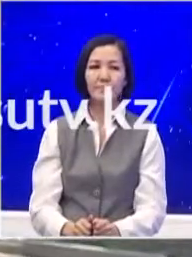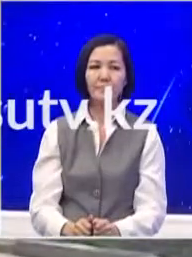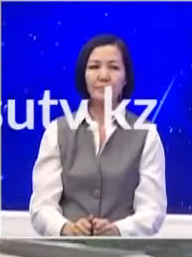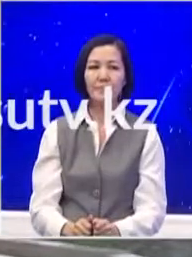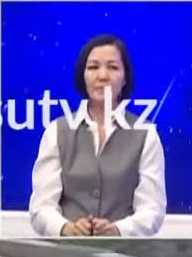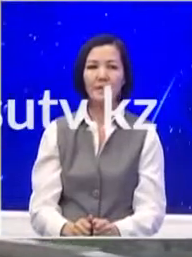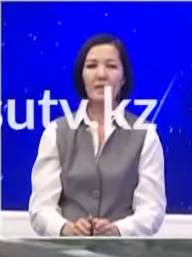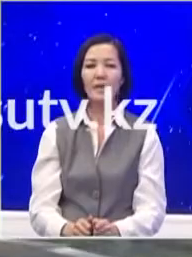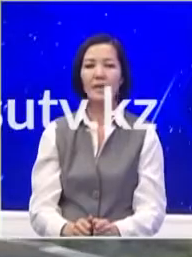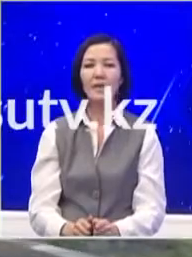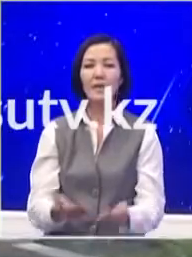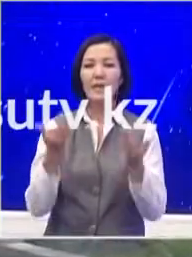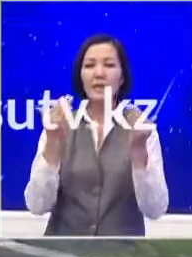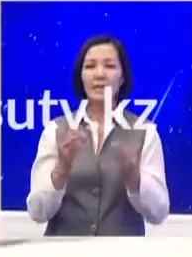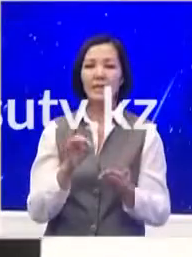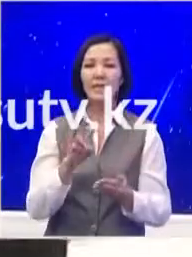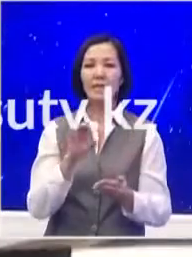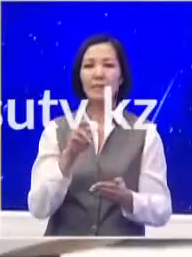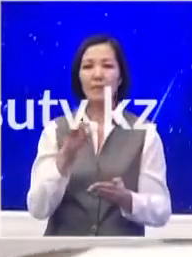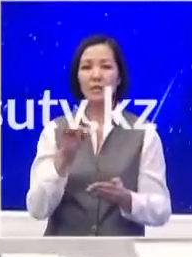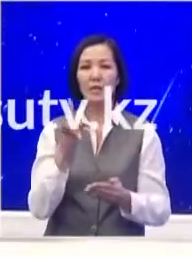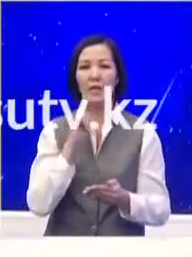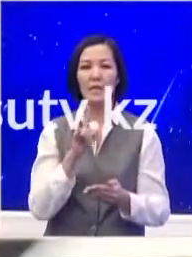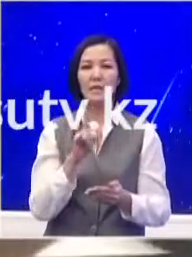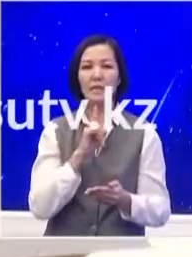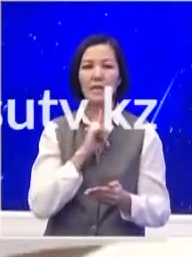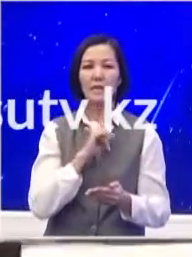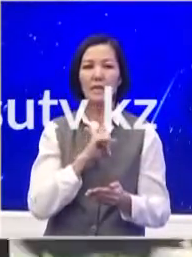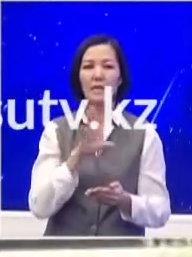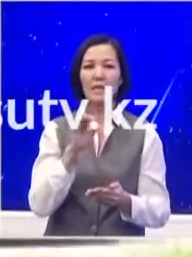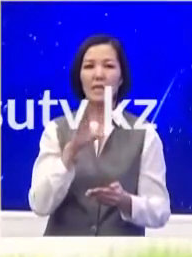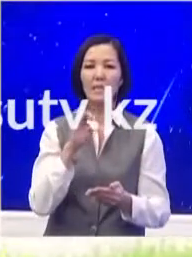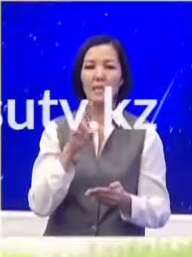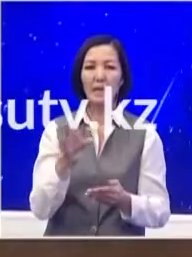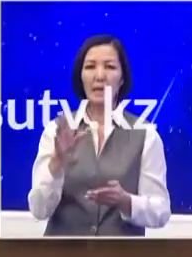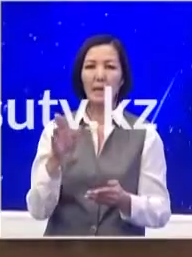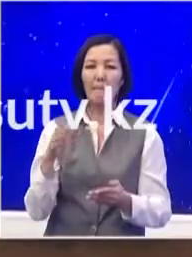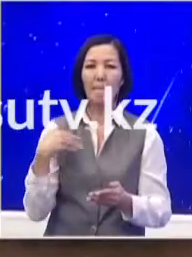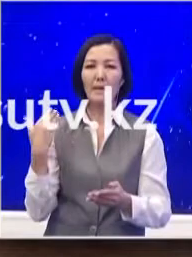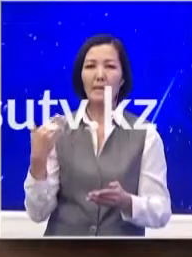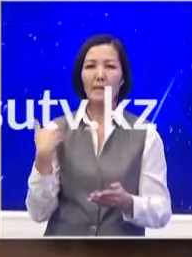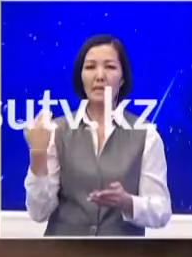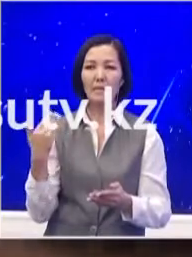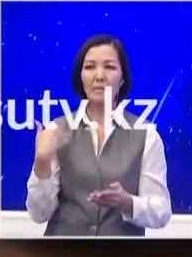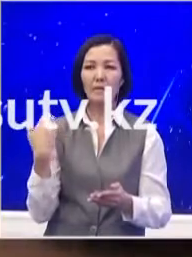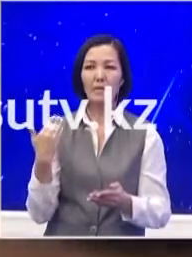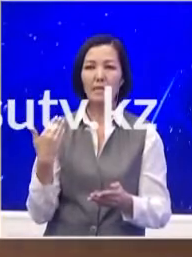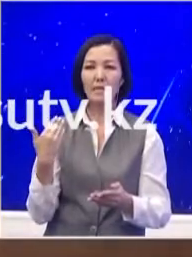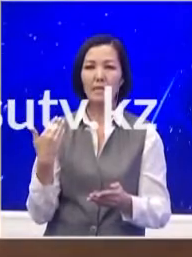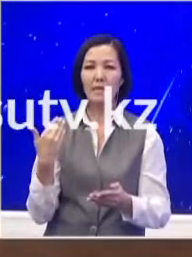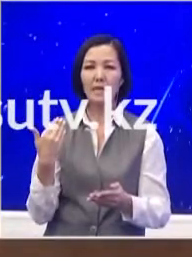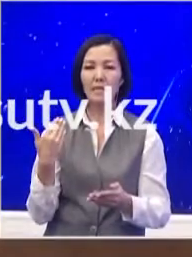Кісідегінің кілті аспанда, еңбекші қазақ ауданындағы есік береке серіктестігі пайдалы қазбаларды өндіруге арналған лицензияны алу